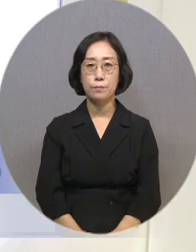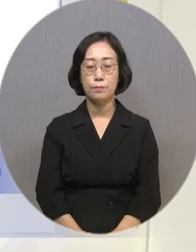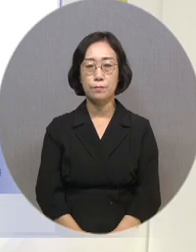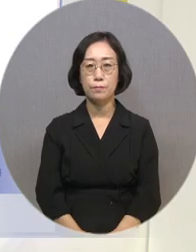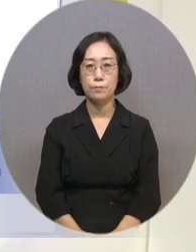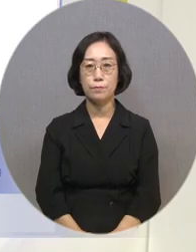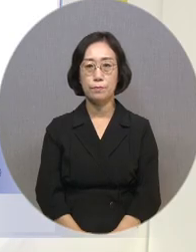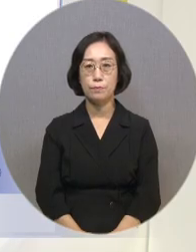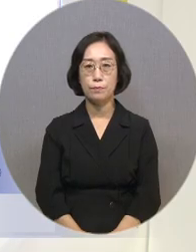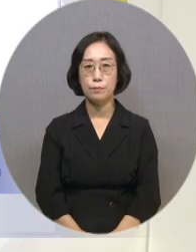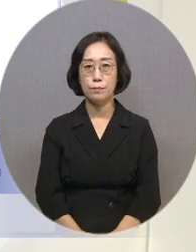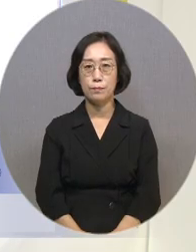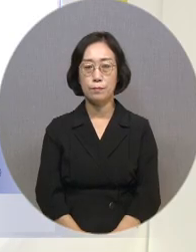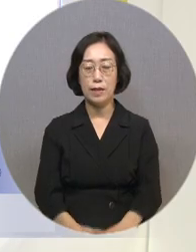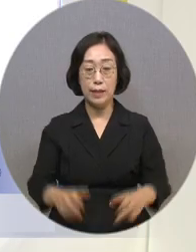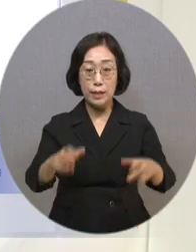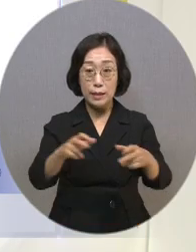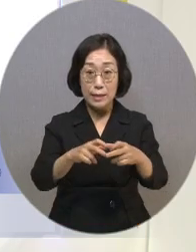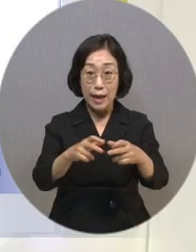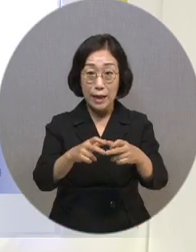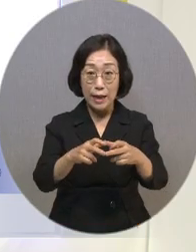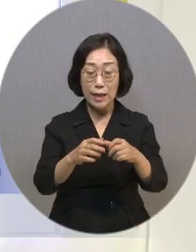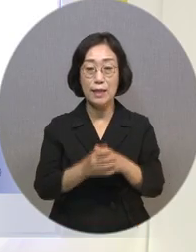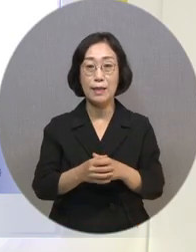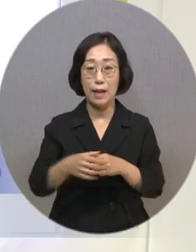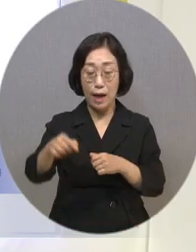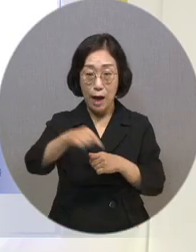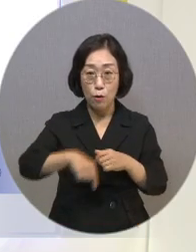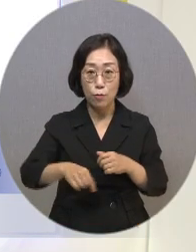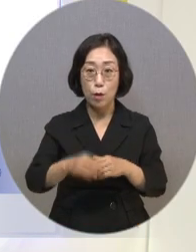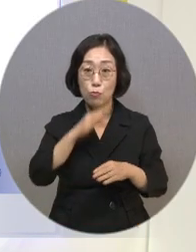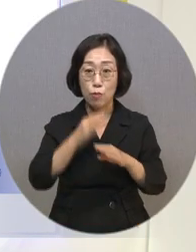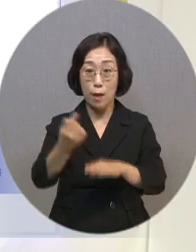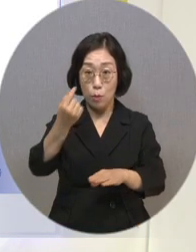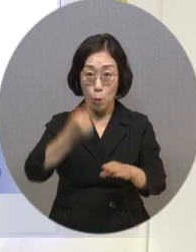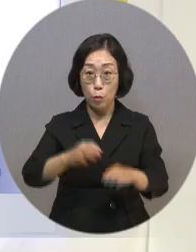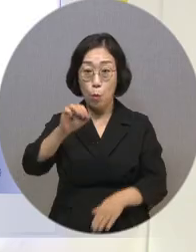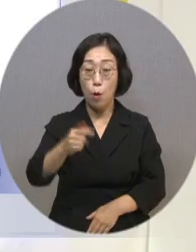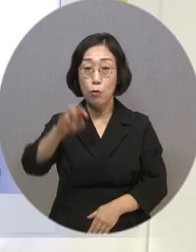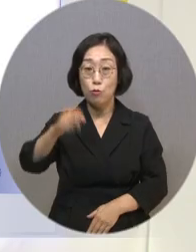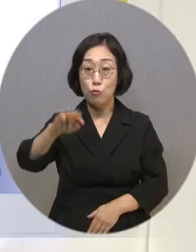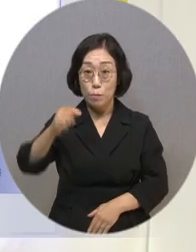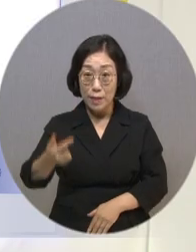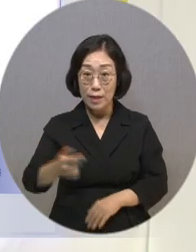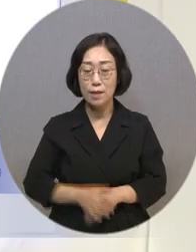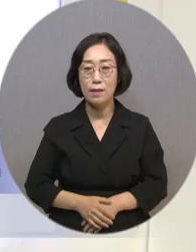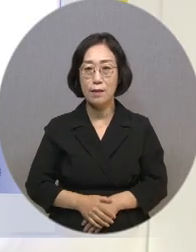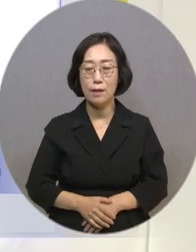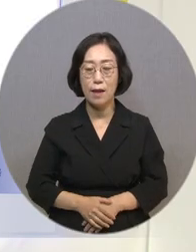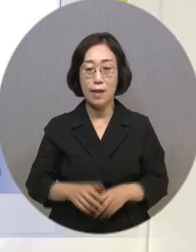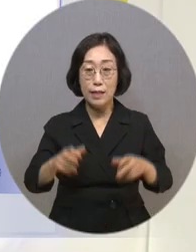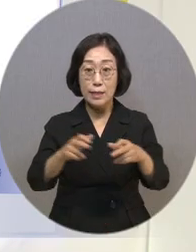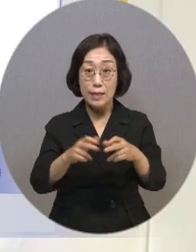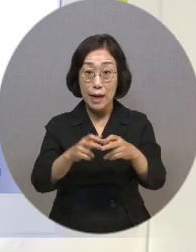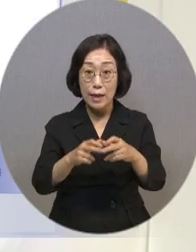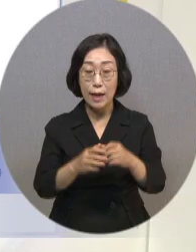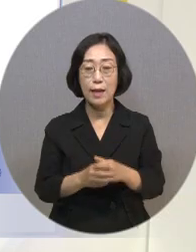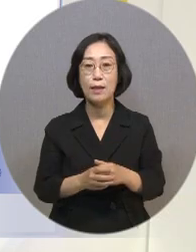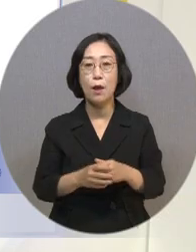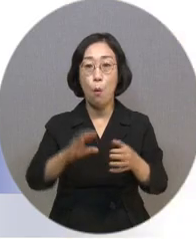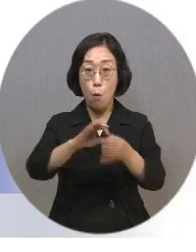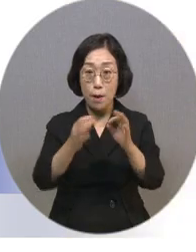다음 뉴스입니다 장애인 귀아 1호 패럴림픽 유민이 국제 패럴림픽 위원회 선수위원에